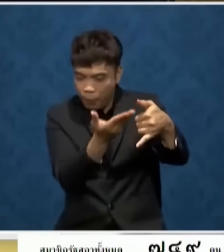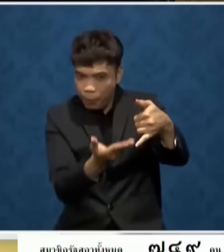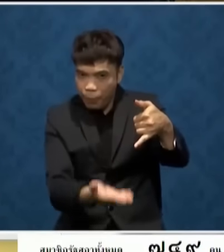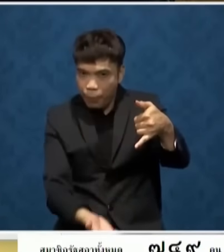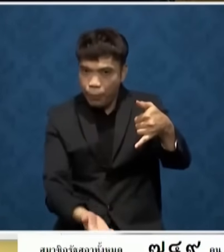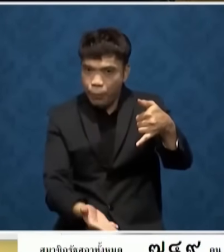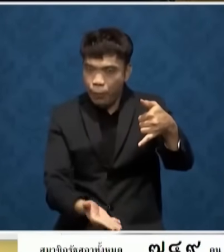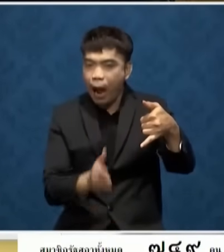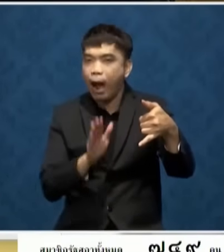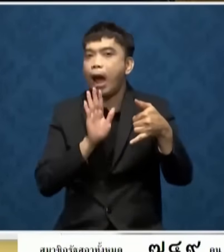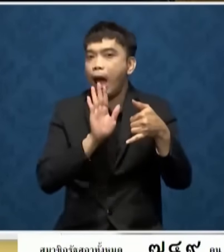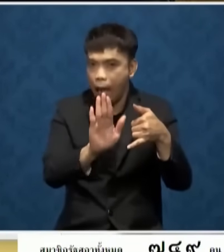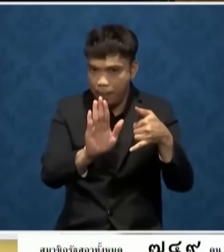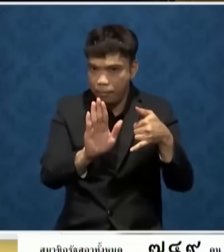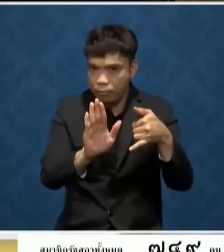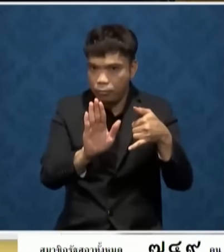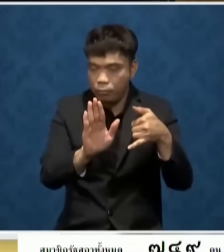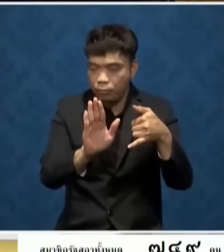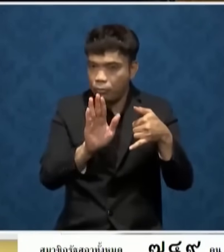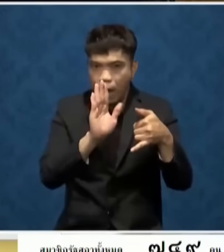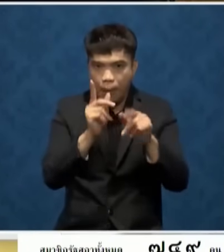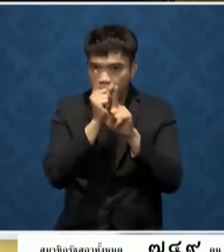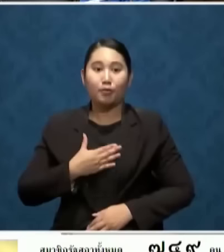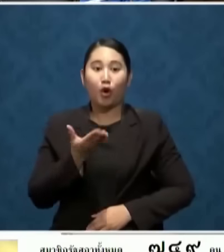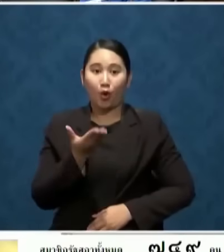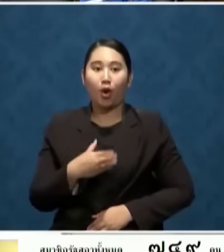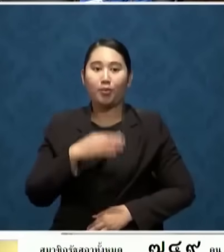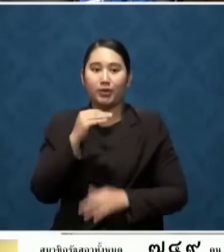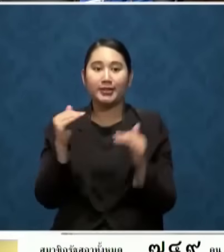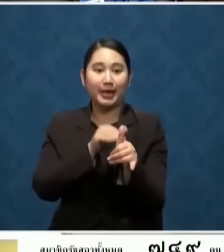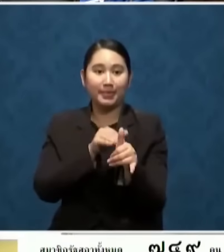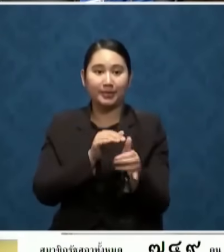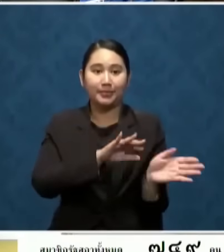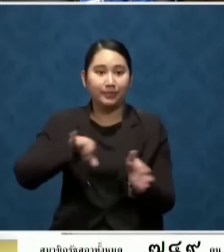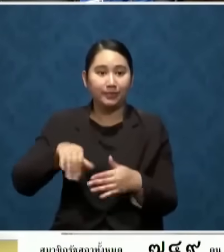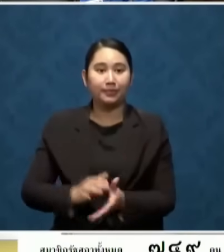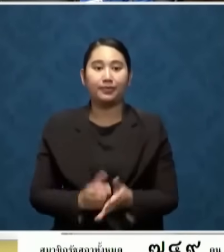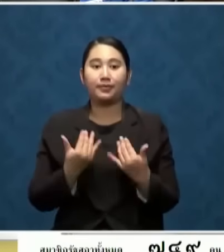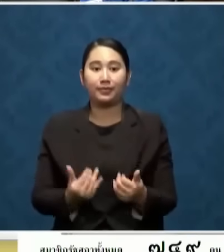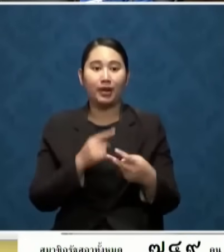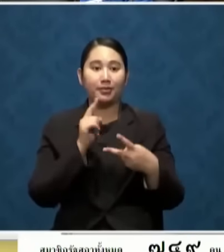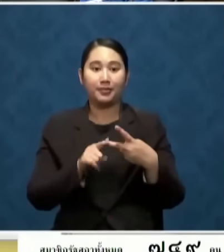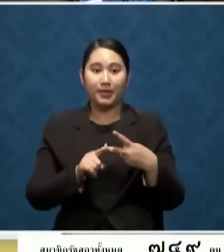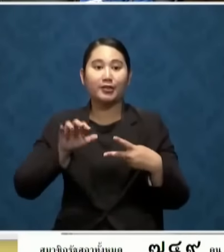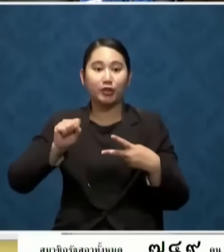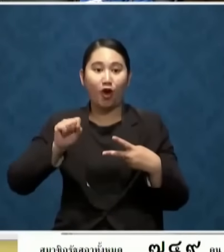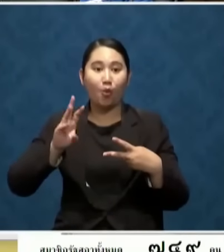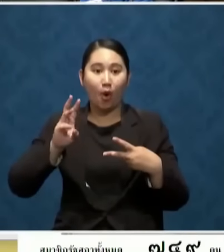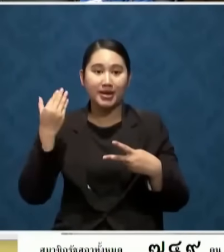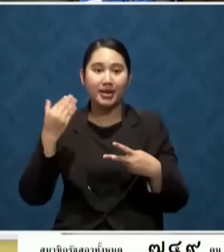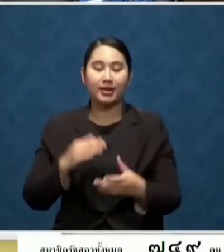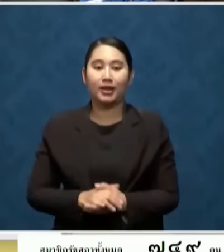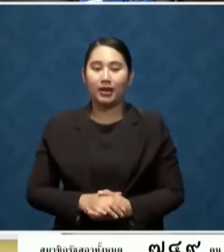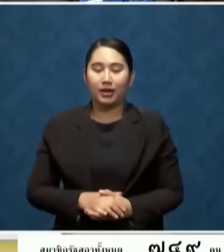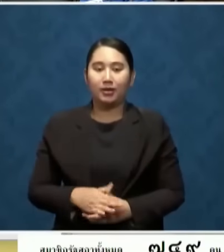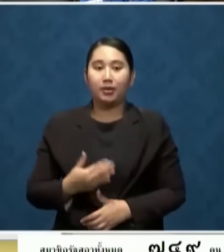ลักษณะต้องห้ามตามรัฐธรรมนูญมาตรา160 การชี้แจงนะครับในส่วนของท่านประพันธ์นะครับผมต้องขอยืนยัน